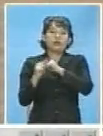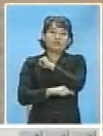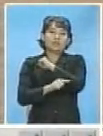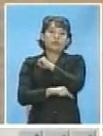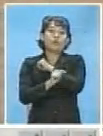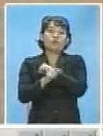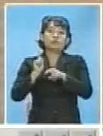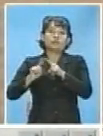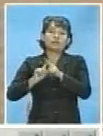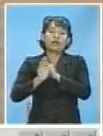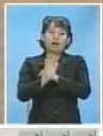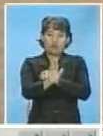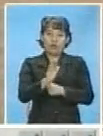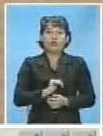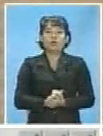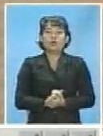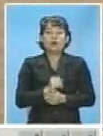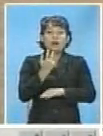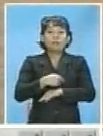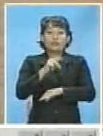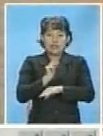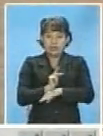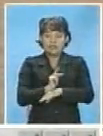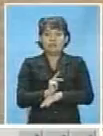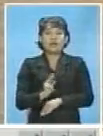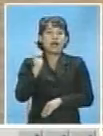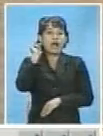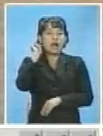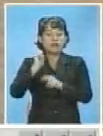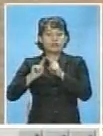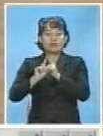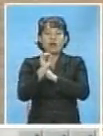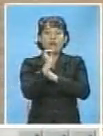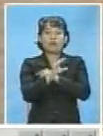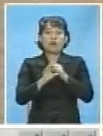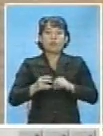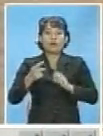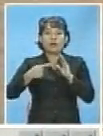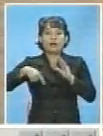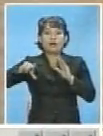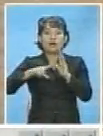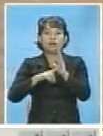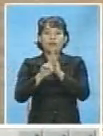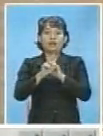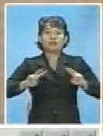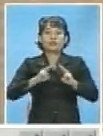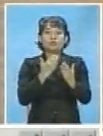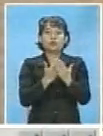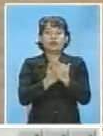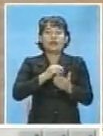ชันท่านประธานคะสื่อรายงานว่าท่านปลัดกระทรวงการคลังได้กล่าวไว้เมื่อเดือนพฤศจิกาย